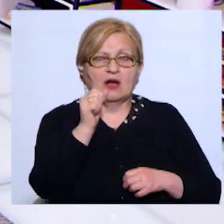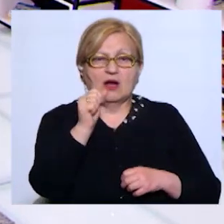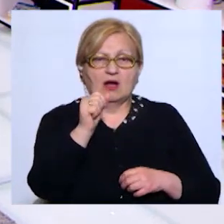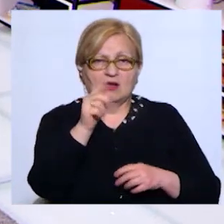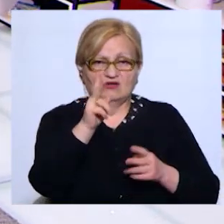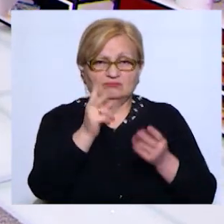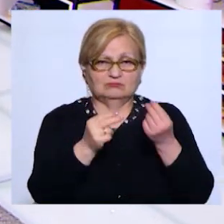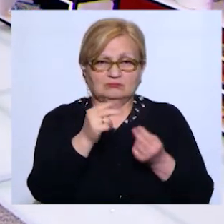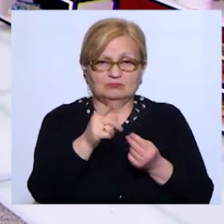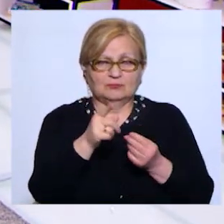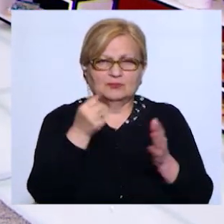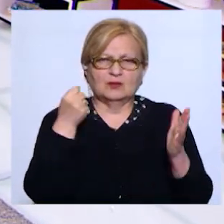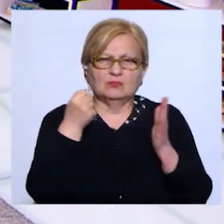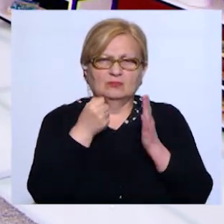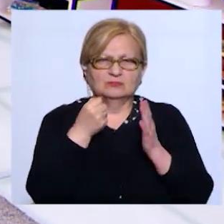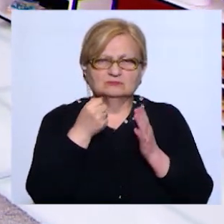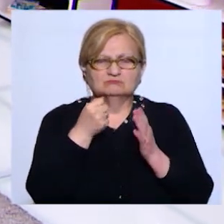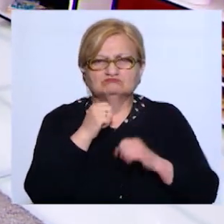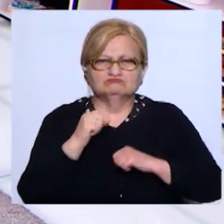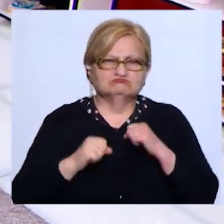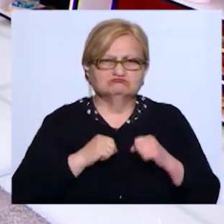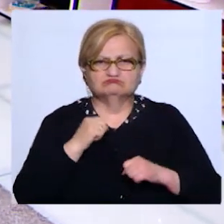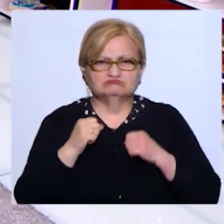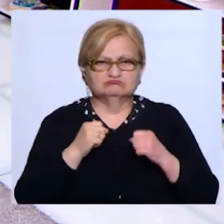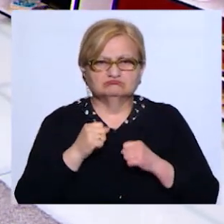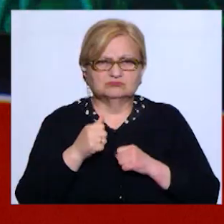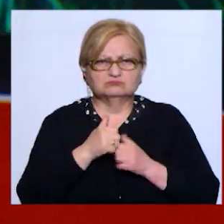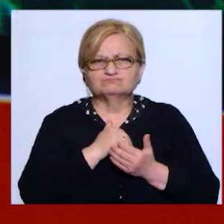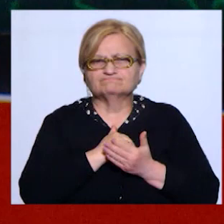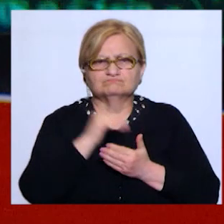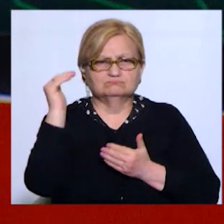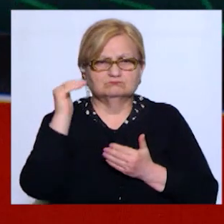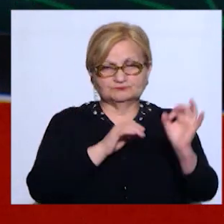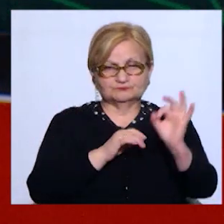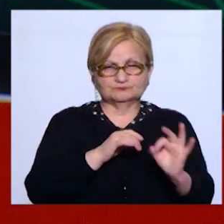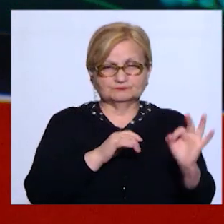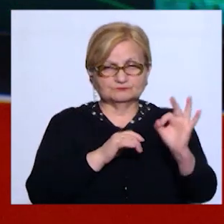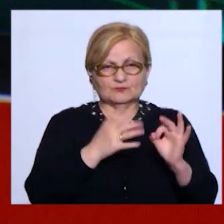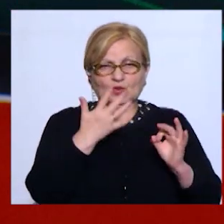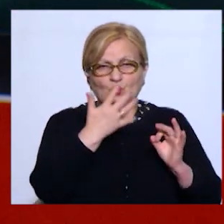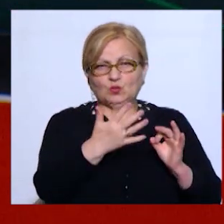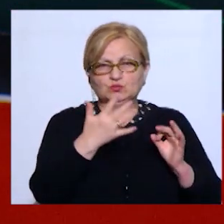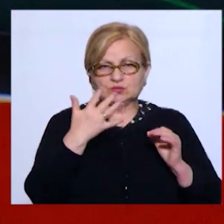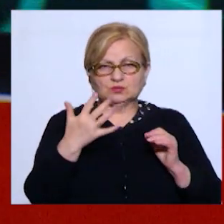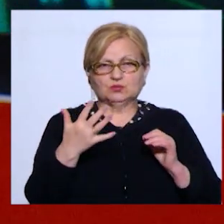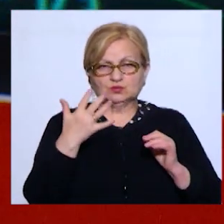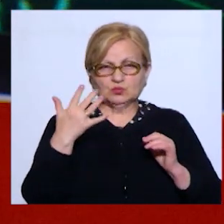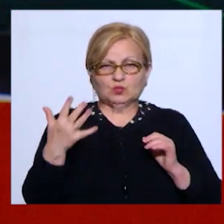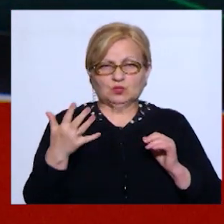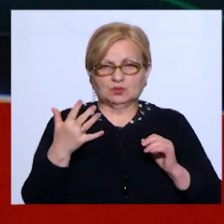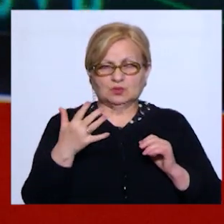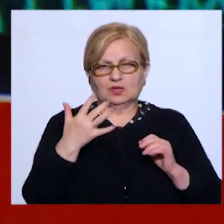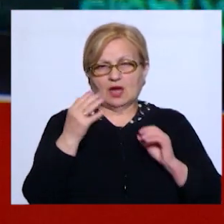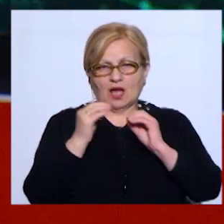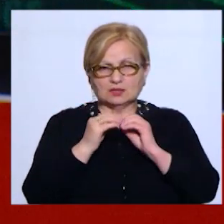მოთამაშე მაქსიმალური არის, თქვათ აი აქ დავწეროთ თქვათ ნულით და ესე 5-5 ერთეული 5